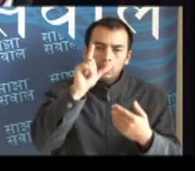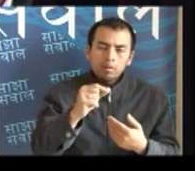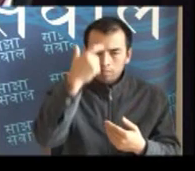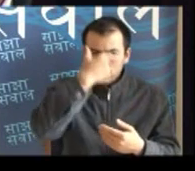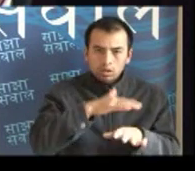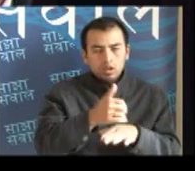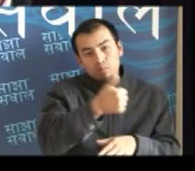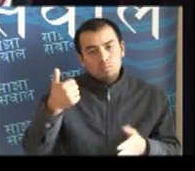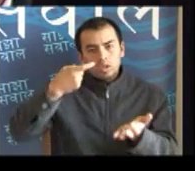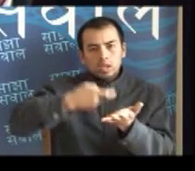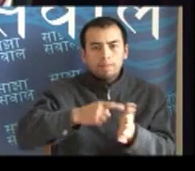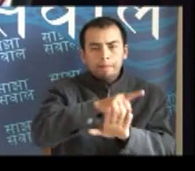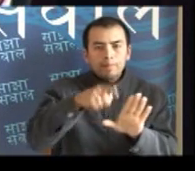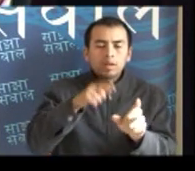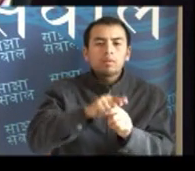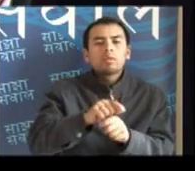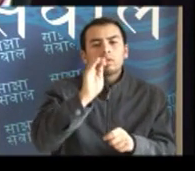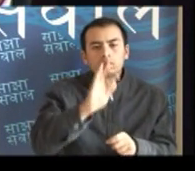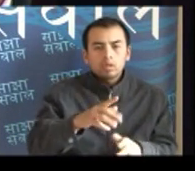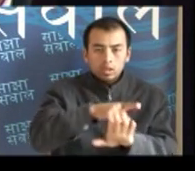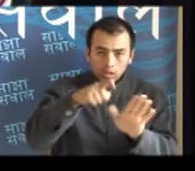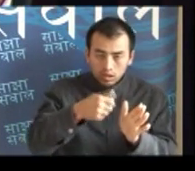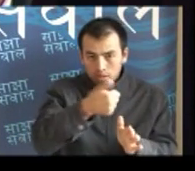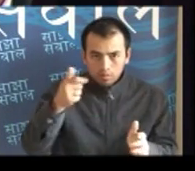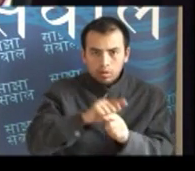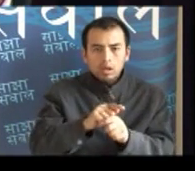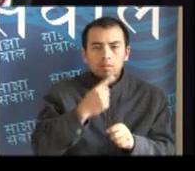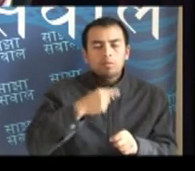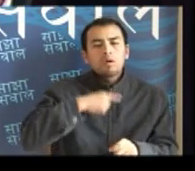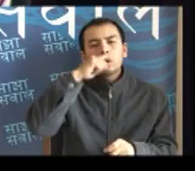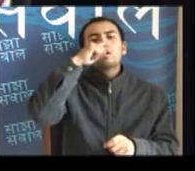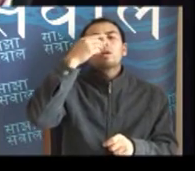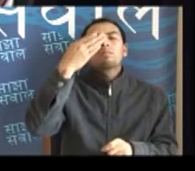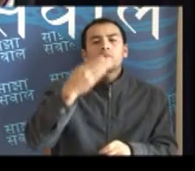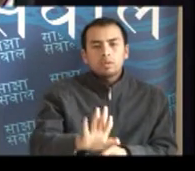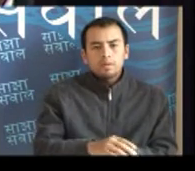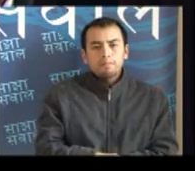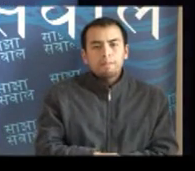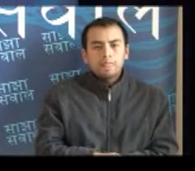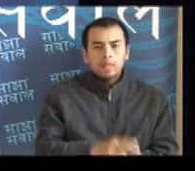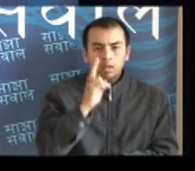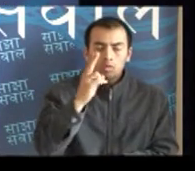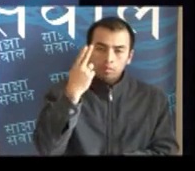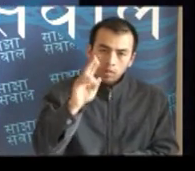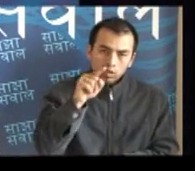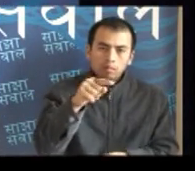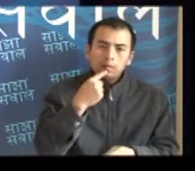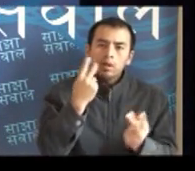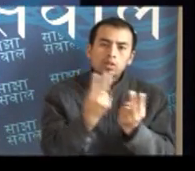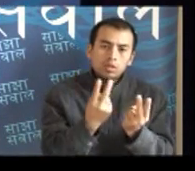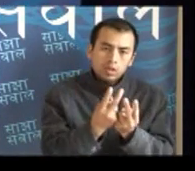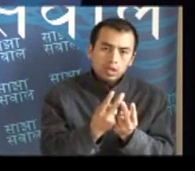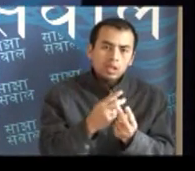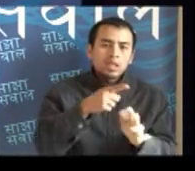व्यक्तिहरूको पक्षमा राम्रो नीति बन्न सक्छ, र त्यो नीति बनाउन सकियो भने सबैभन्दा मलाई गर्व लाग्ने विषय पनि त्यही नै हो। त्यसो भए एकैछिन, तपाईँले भन्नुभएको